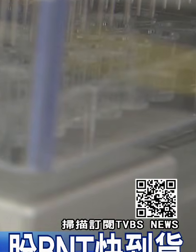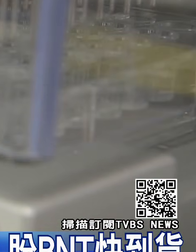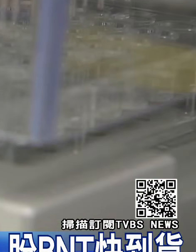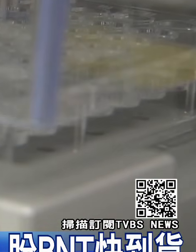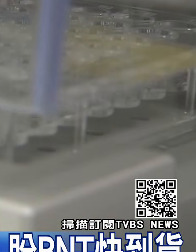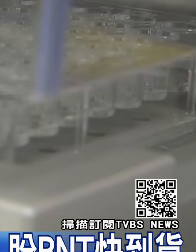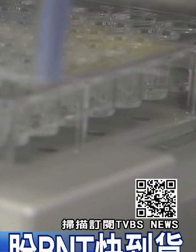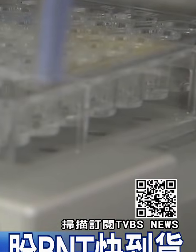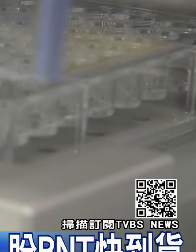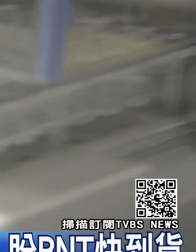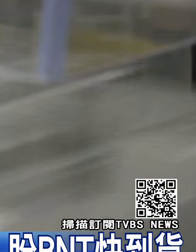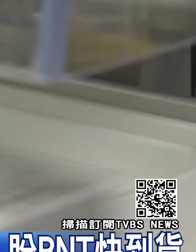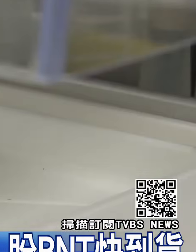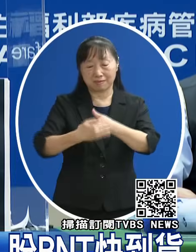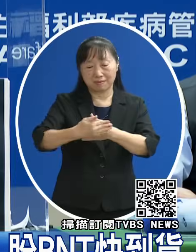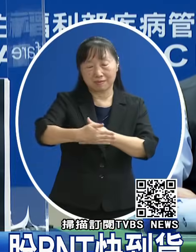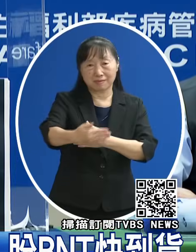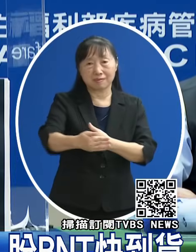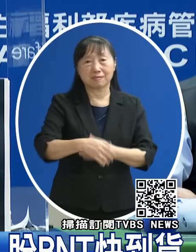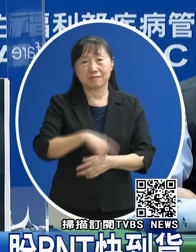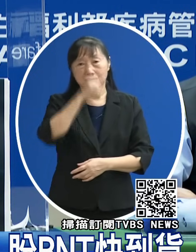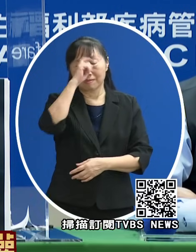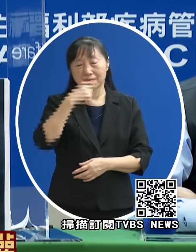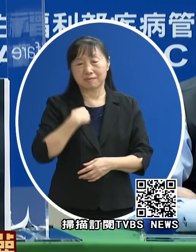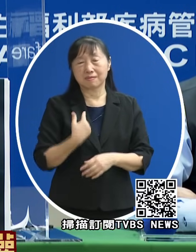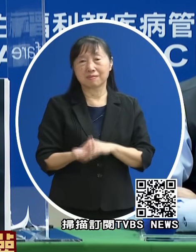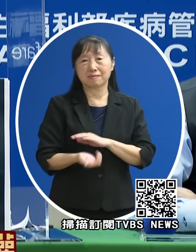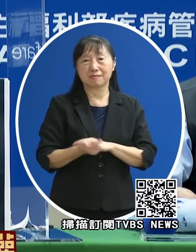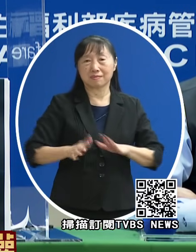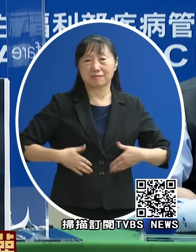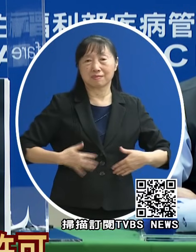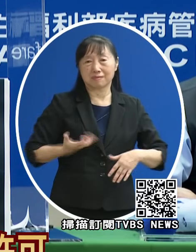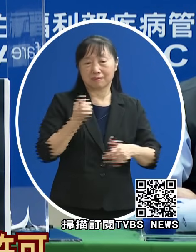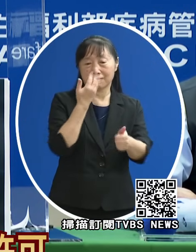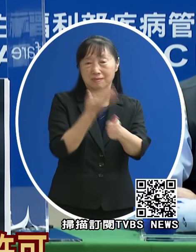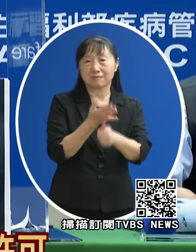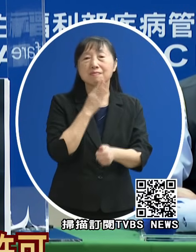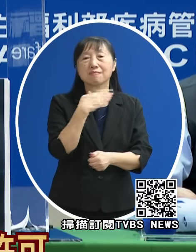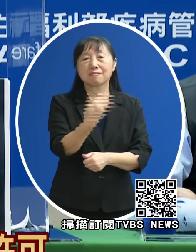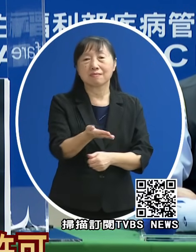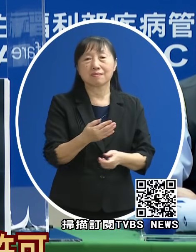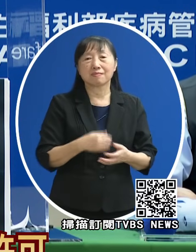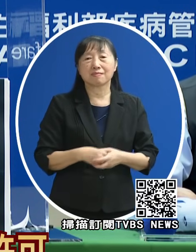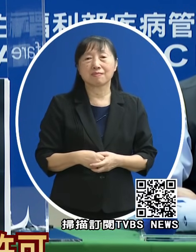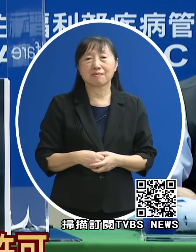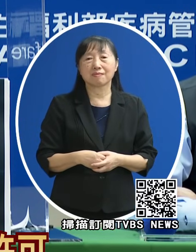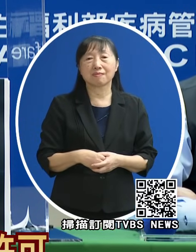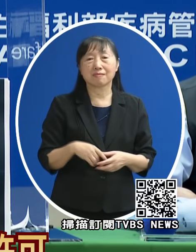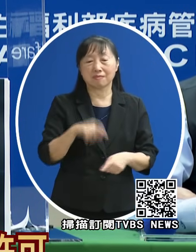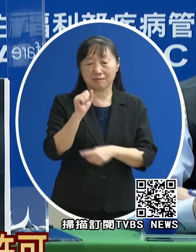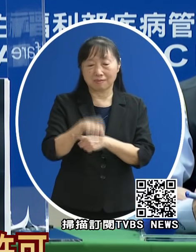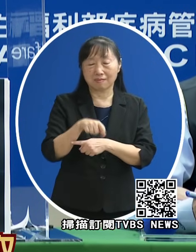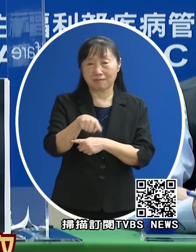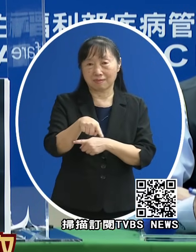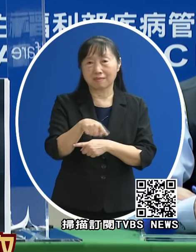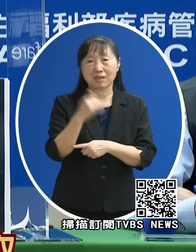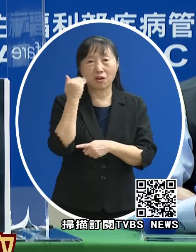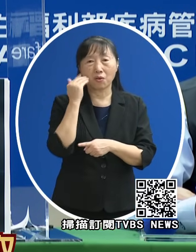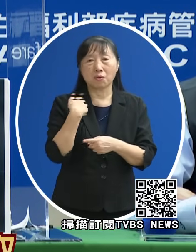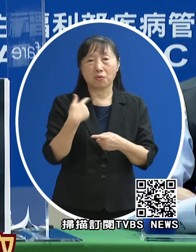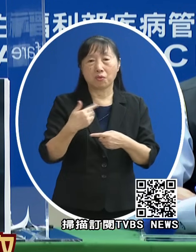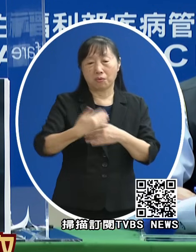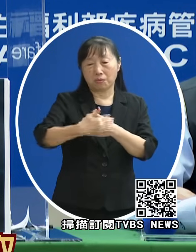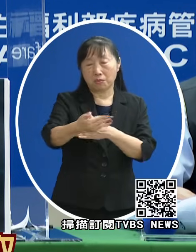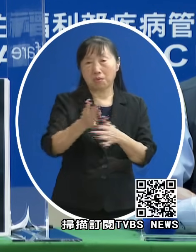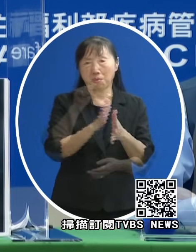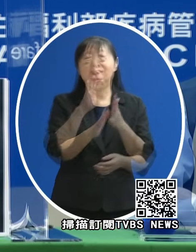在1500万剂的 BNT 疫苗， 有一个紧急授权可以输入的一个许可。那排入排程的